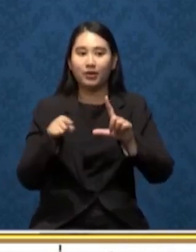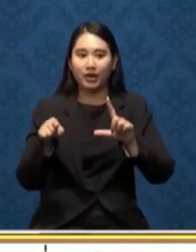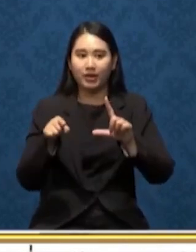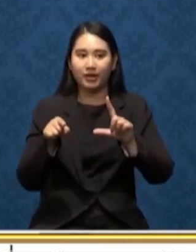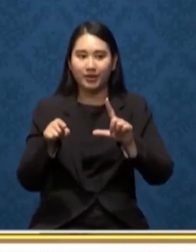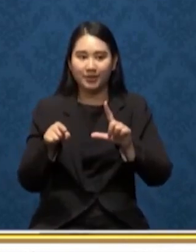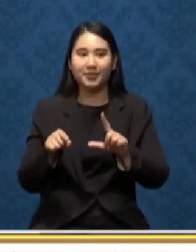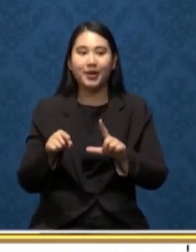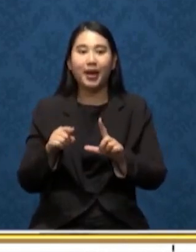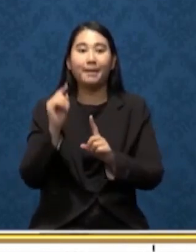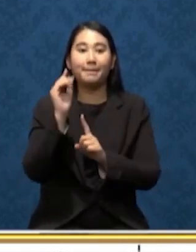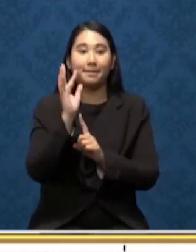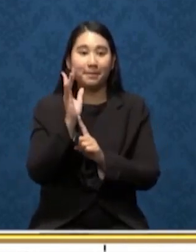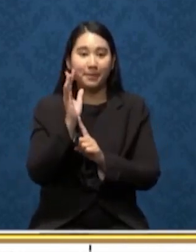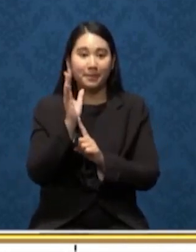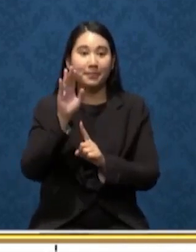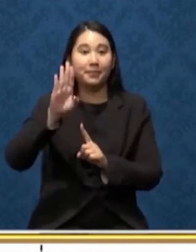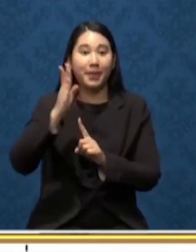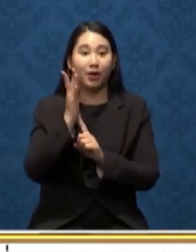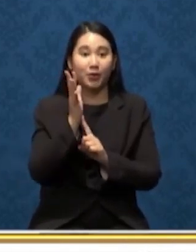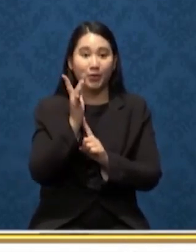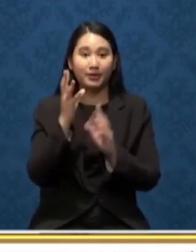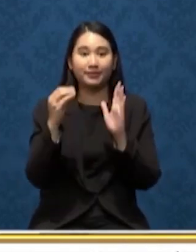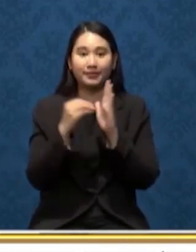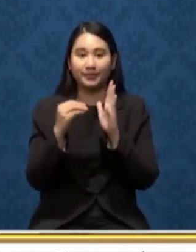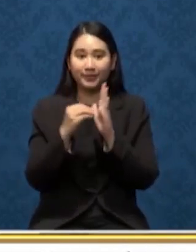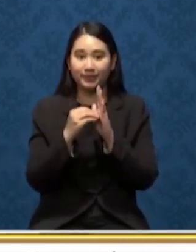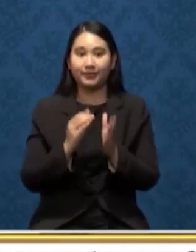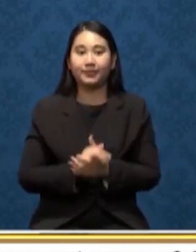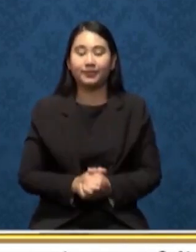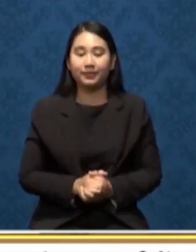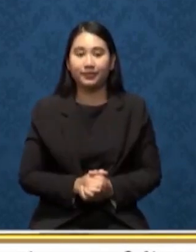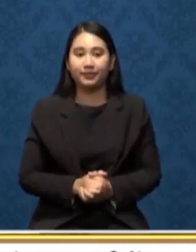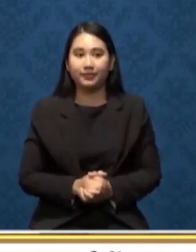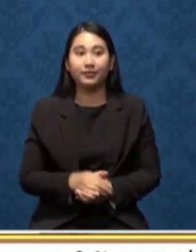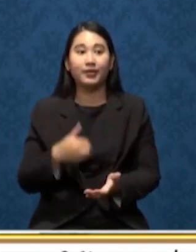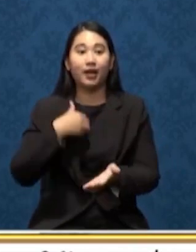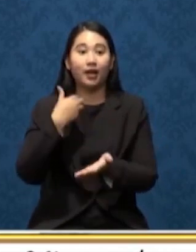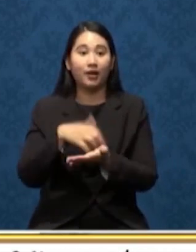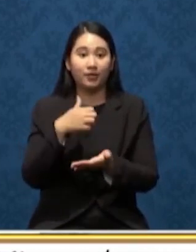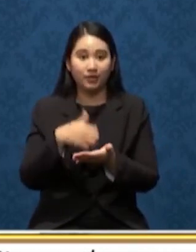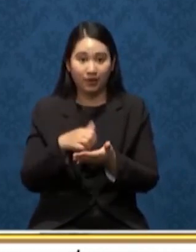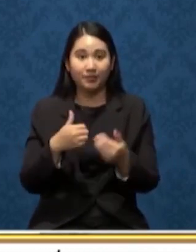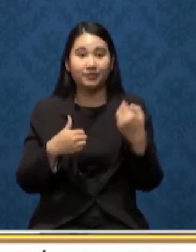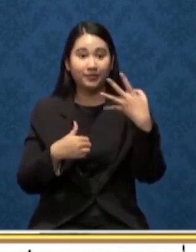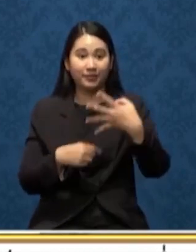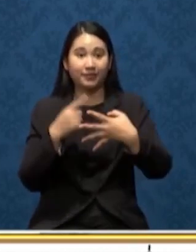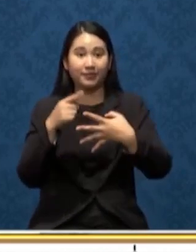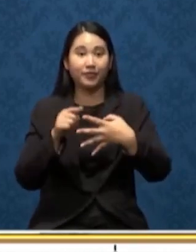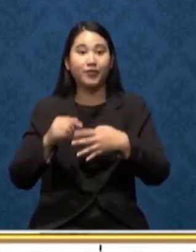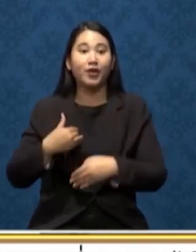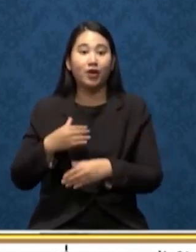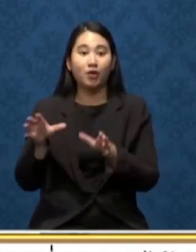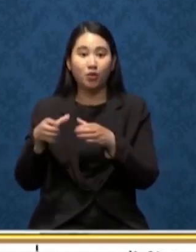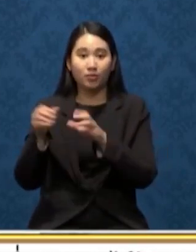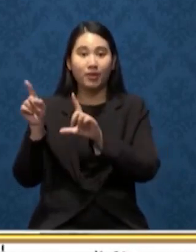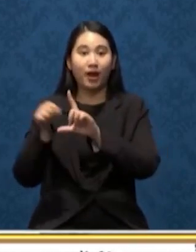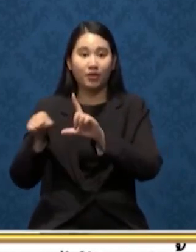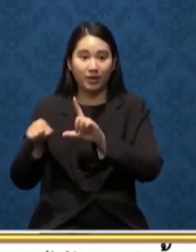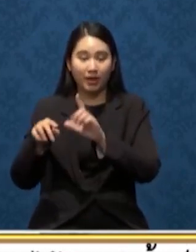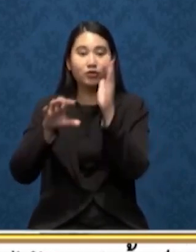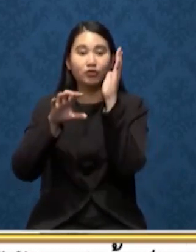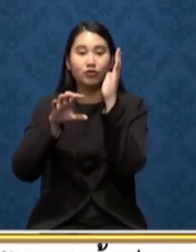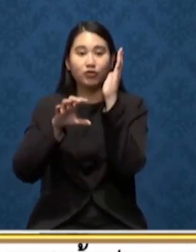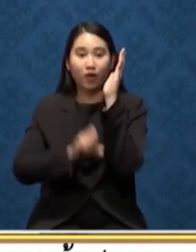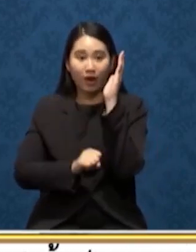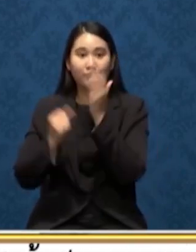ครับวันนี้มีเรื่องหาเรืหารือท่านประธาน 4เรื่องด้วยกันนะครับ 2เรื่องแรกเป็นเรื่องฝากมาจากพรรคก้าวไกลจังหวัดสงขลานะครับ